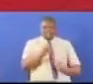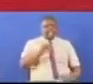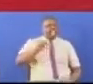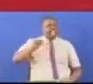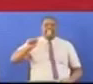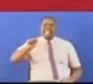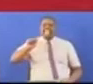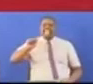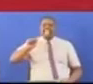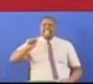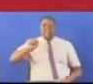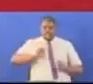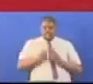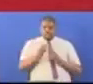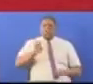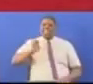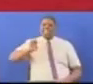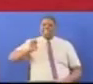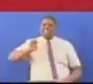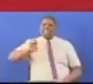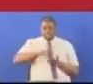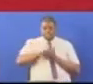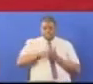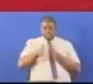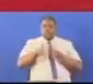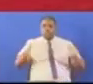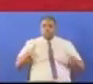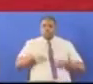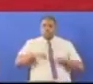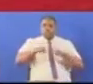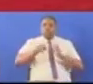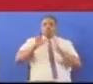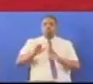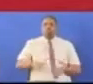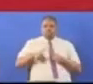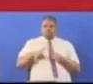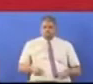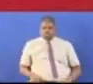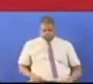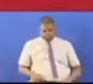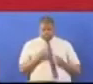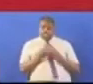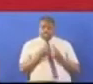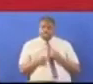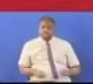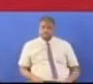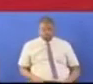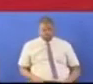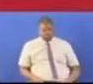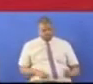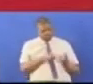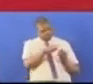E, inaeleza waziwazi mamlaka ya bunge. Na inasema, nitaisoma, kwa madhumuni